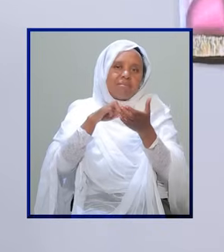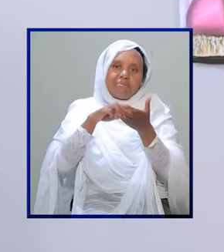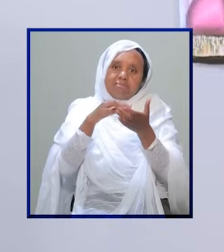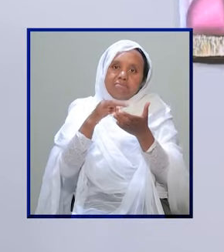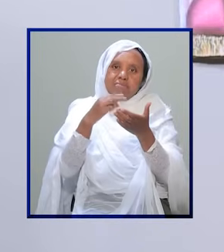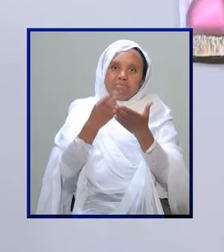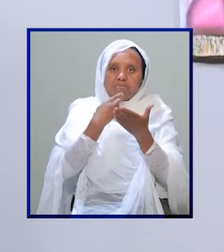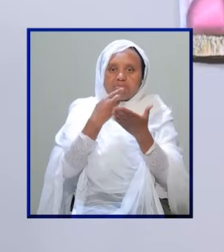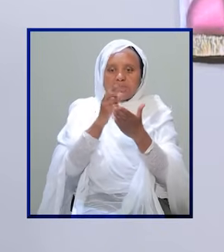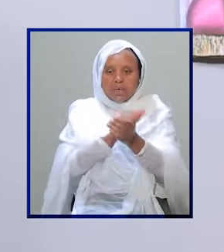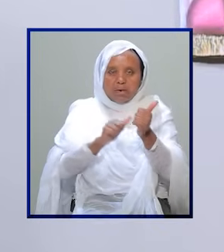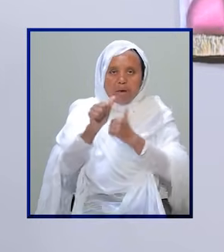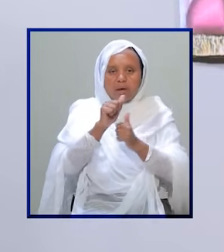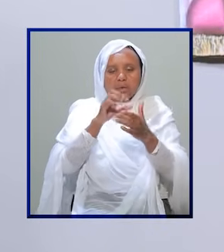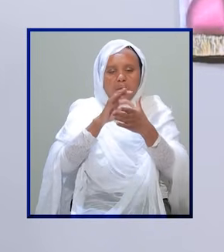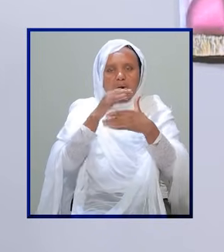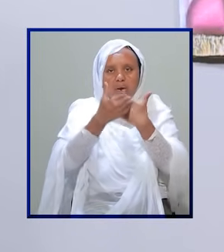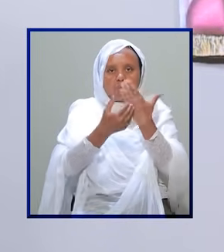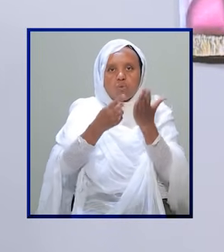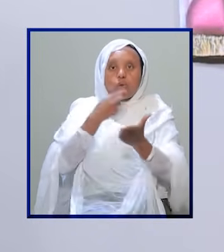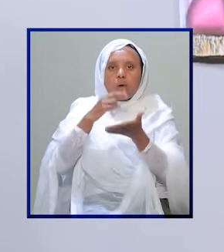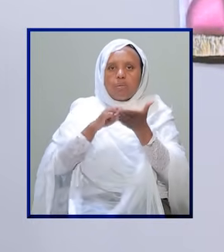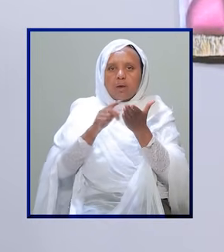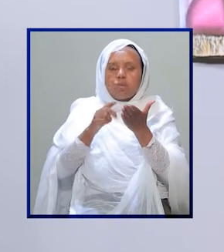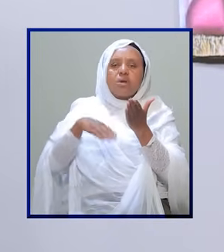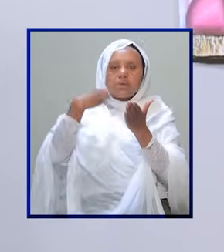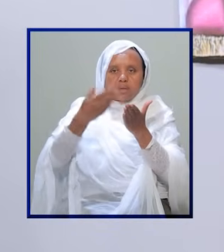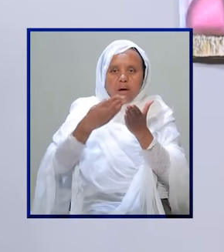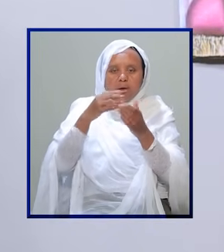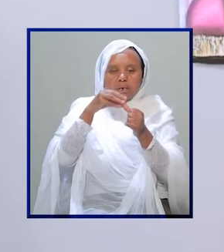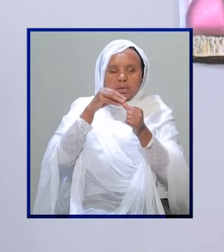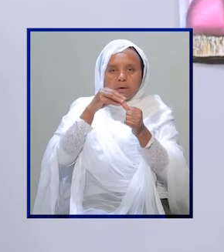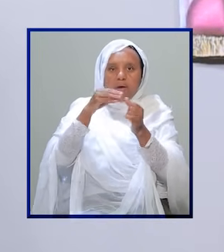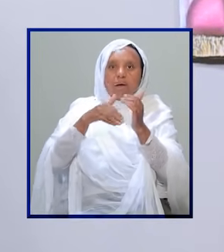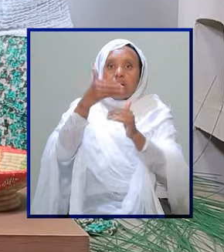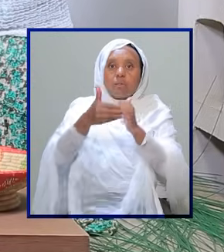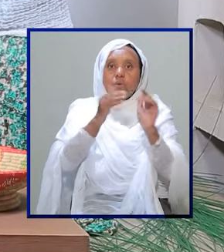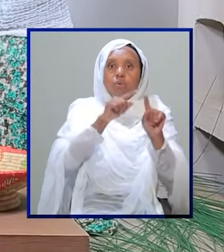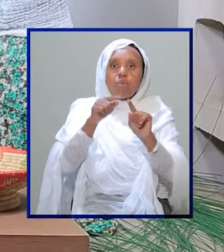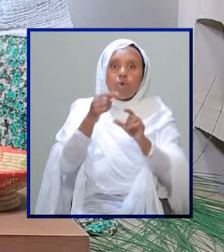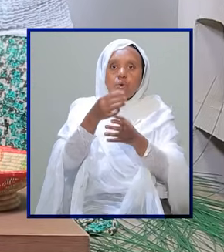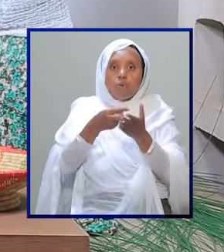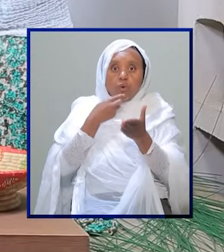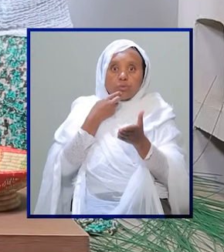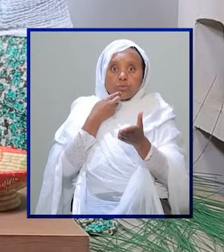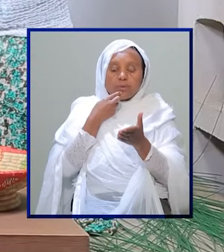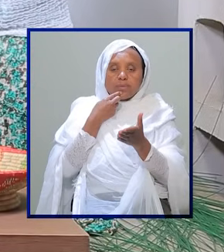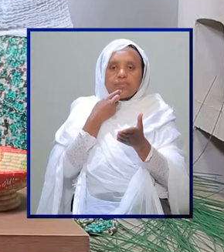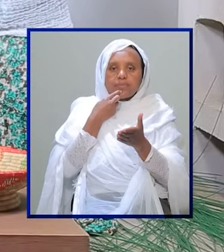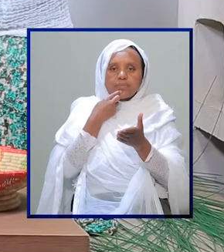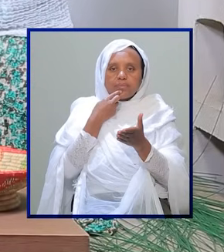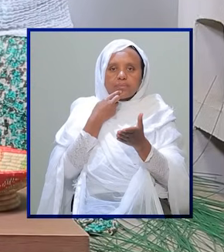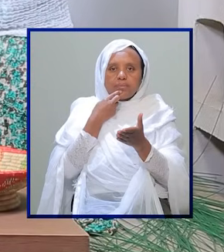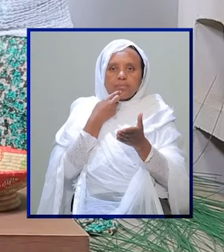የሚነሱ ቅድሚያ ስጋ ወደሙ ይቀበላሉ ማለት ነው። ከዛ ክርስትና ከተነሱት በመቀጠል የሚቀበሉት ደግሞ